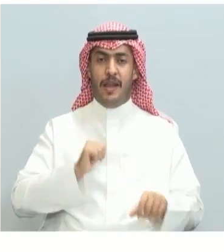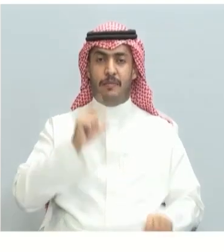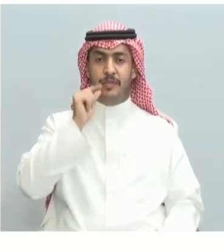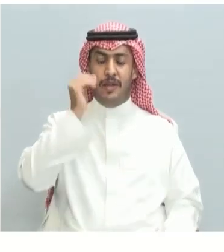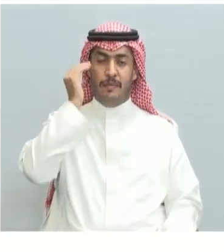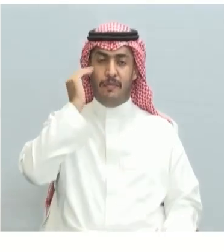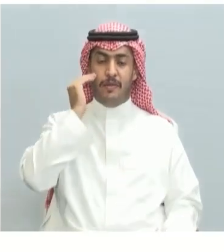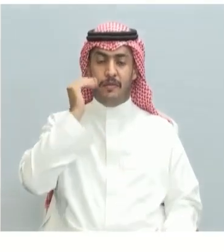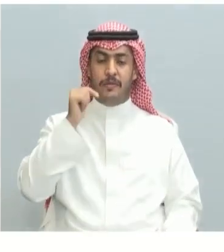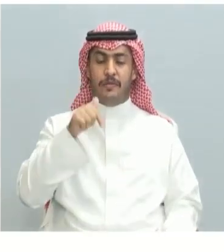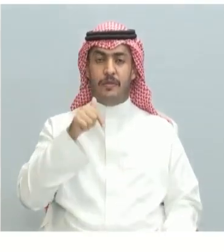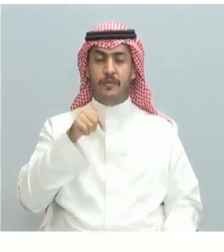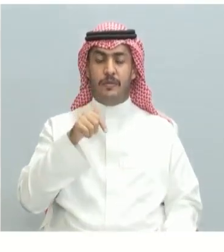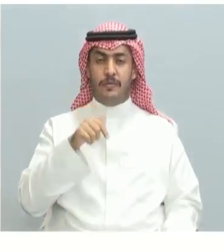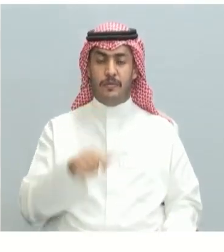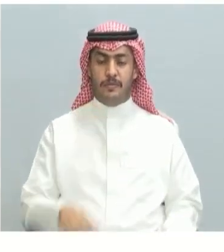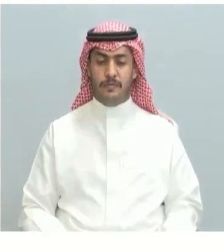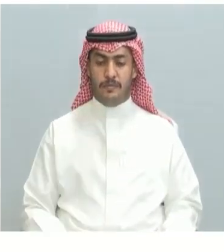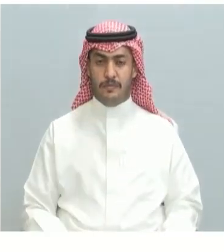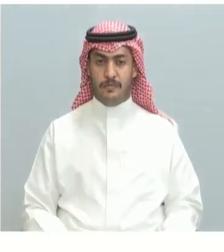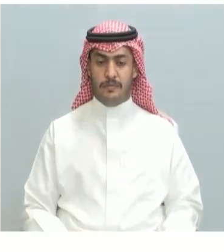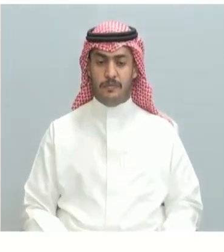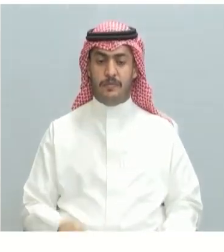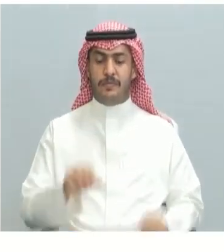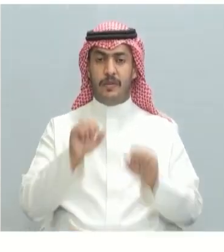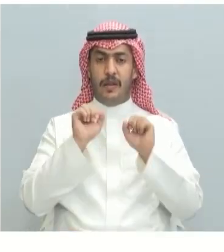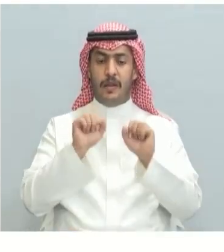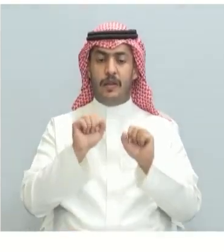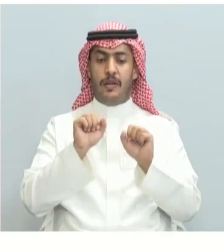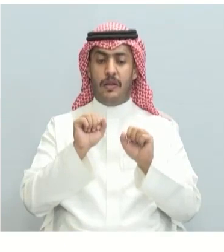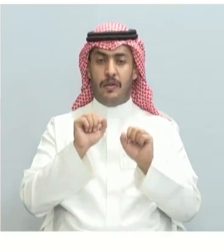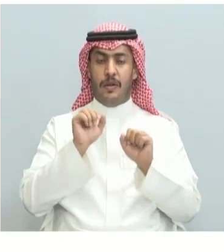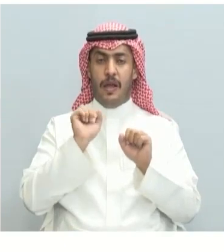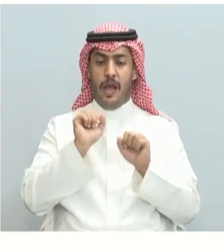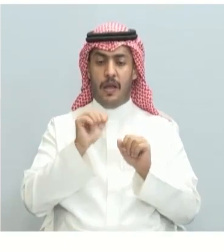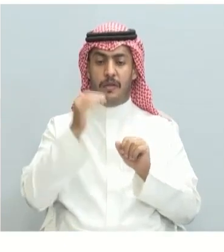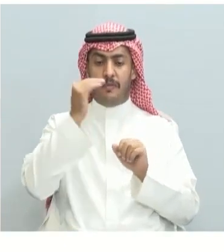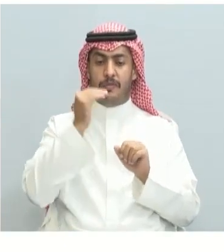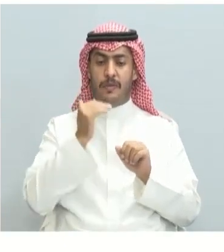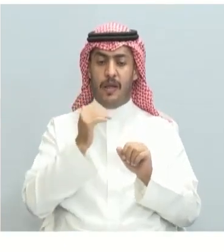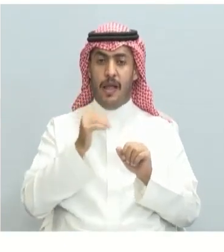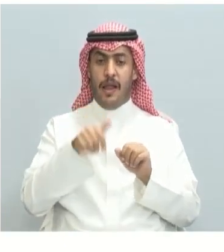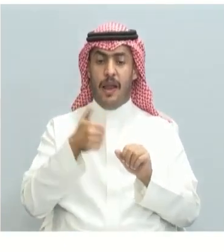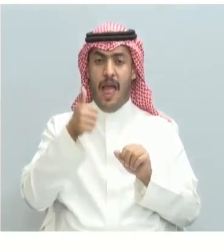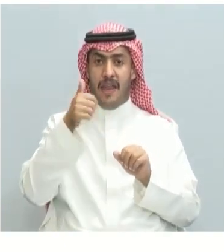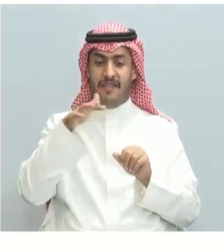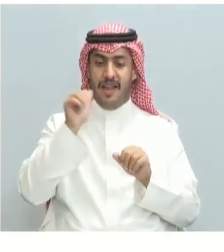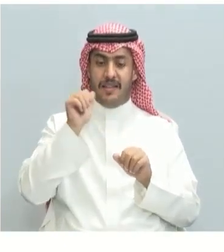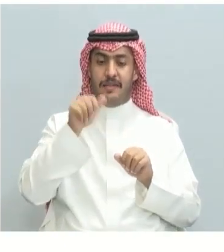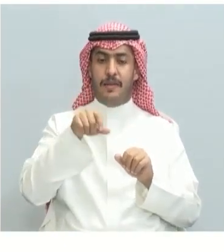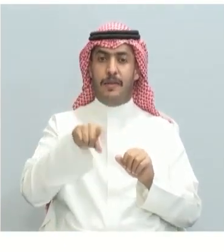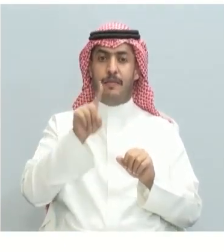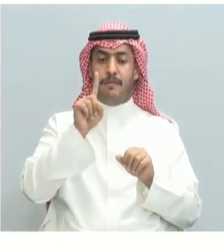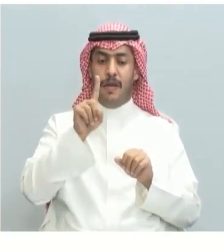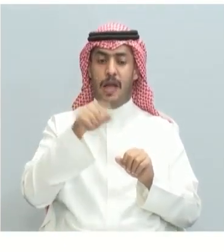والطالبات الى دور المعد او دور معدلات العائد اذا نحن الان